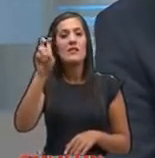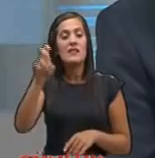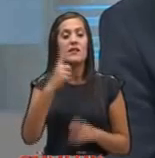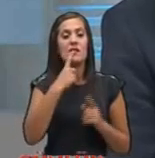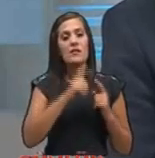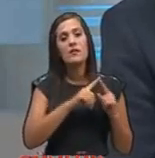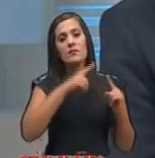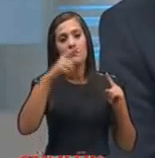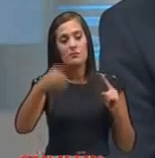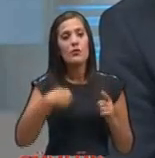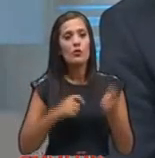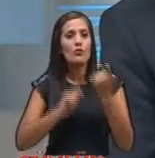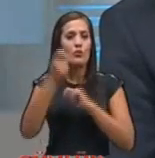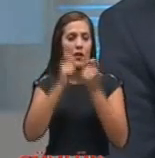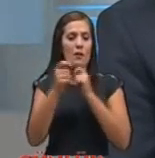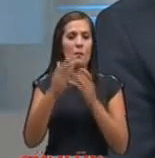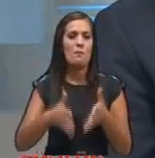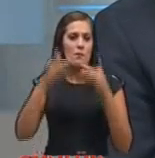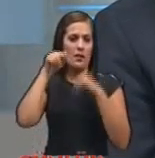beri kullandığımız bir bina ama